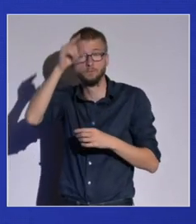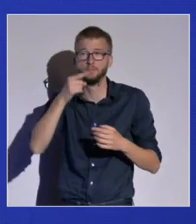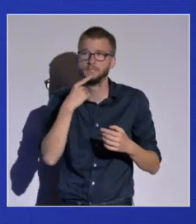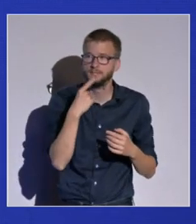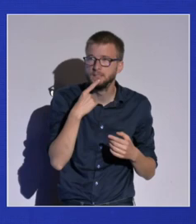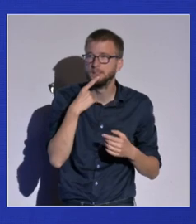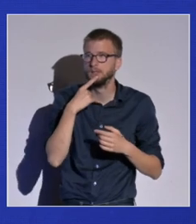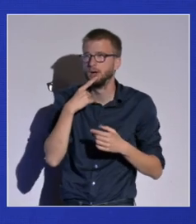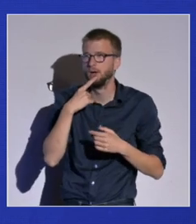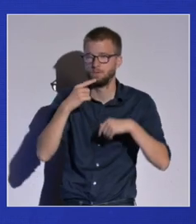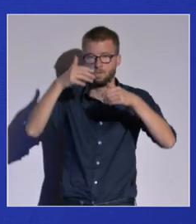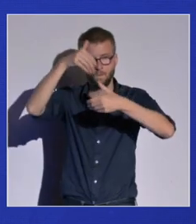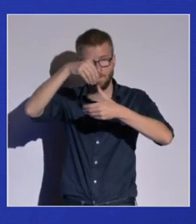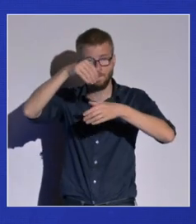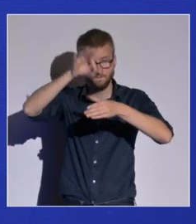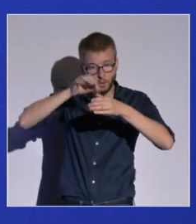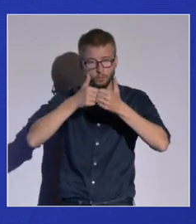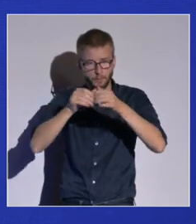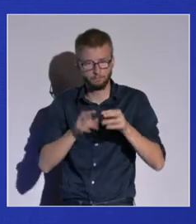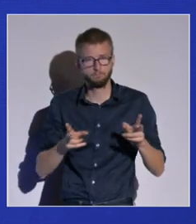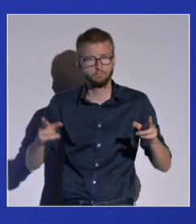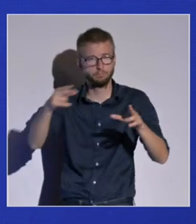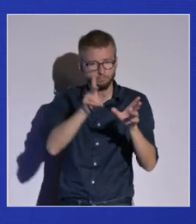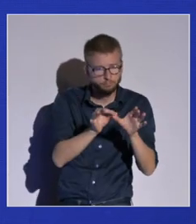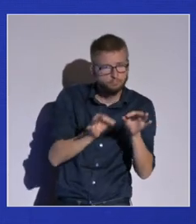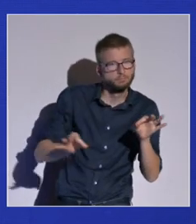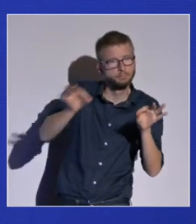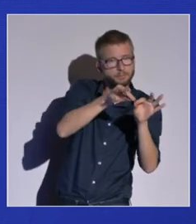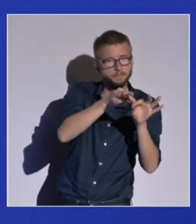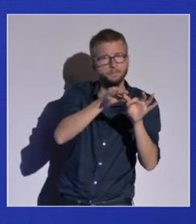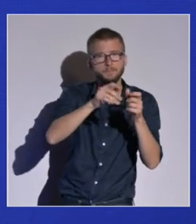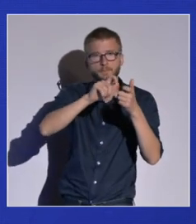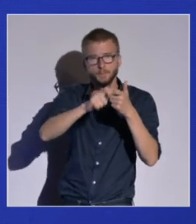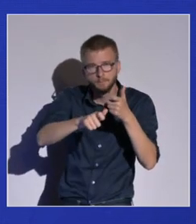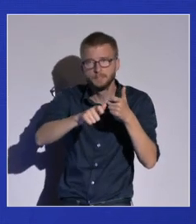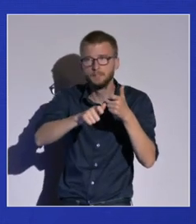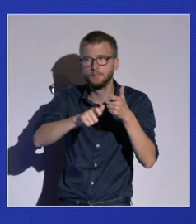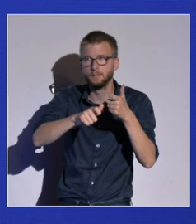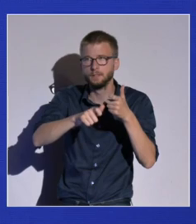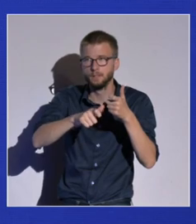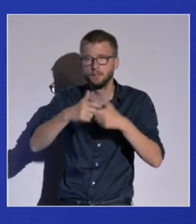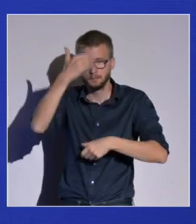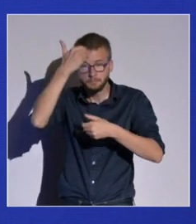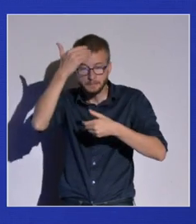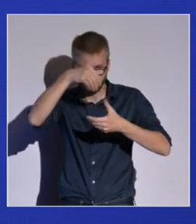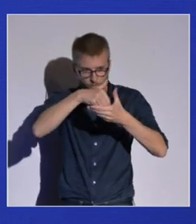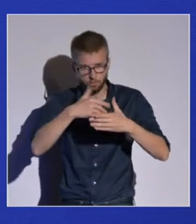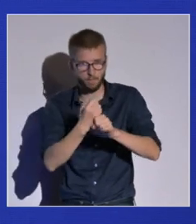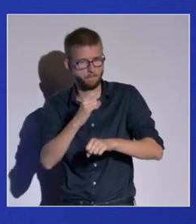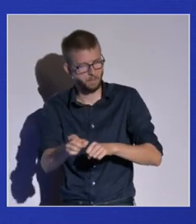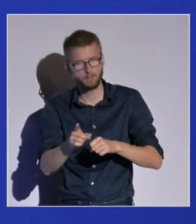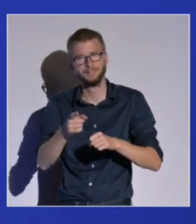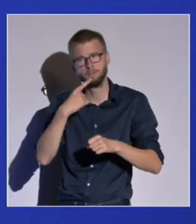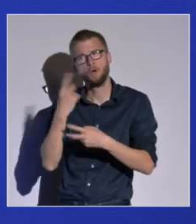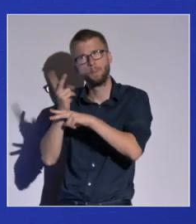on vote dans des circonscriptions et en même temps, on organise la représentation de ceux qui n'ont pas gagné dans les circonscriptions.